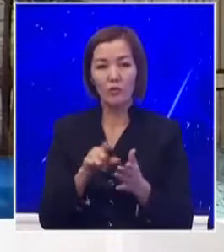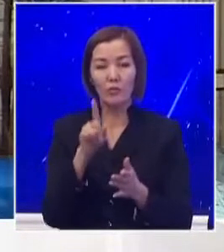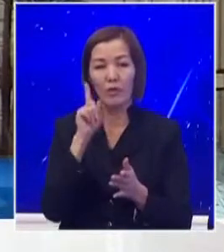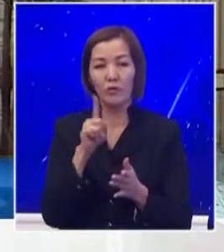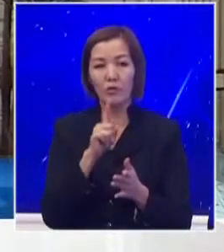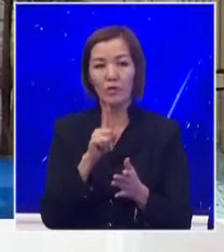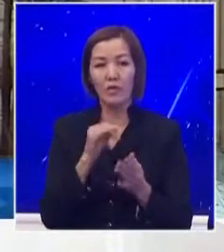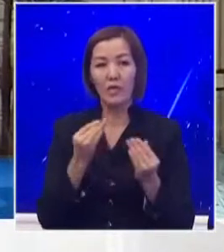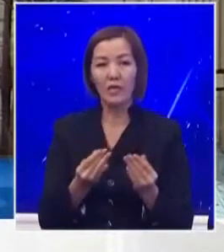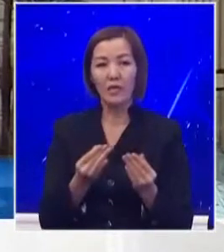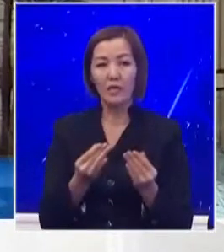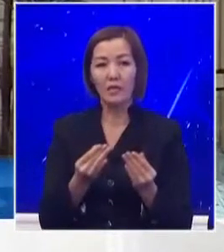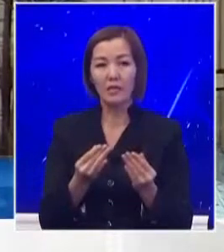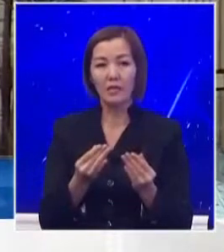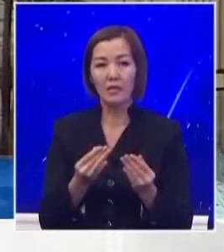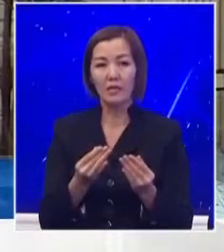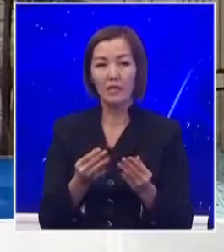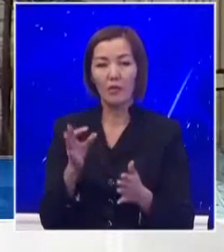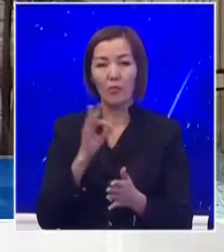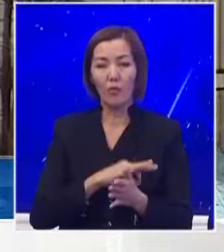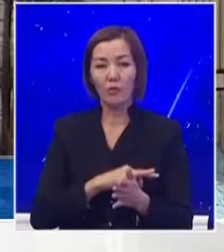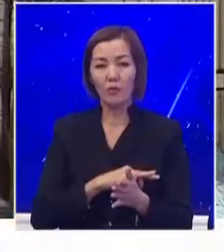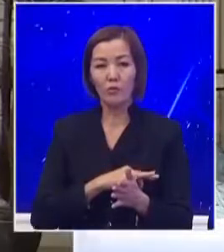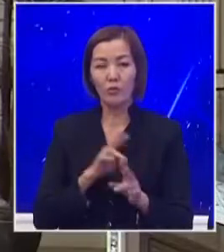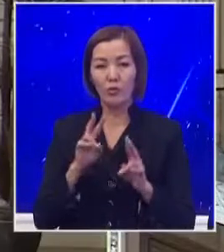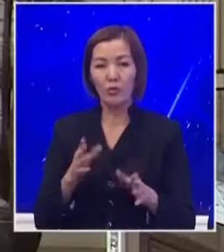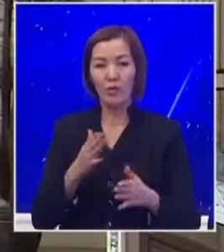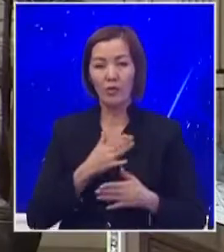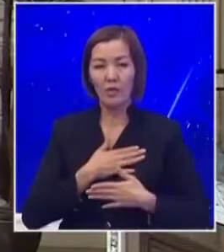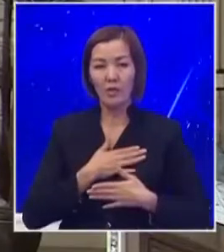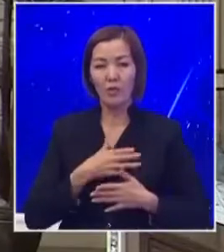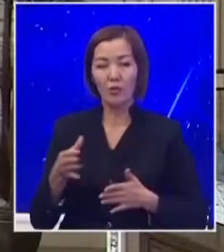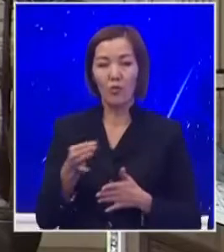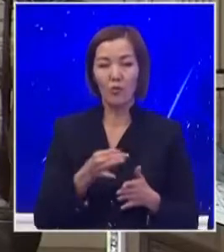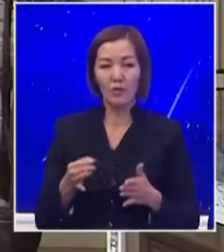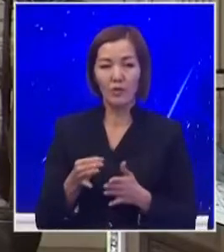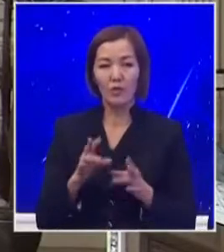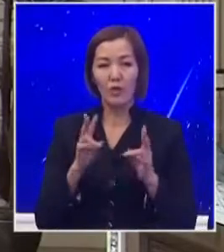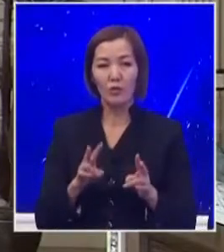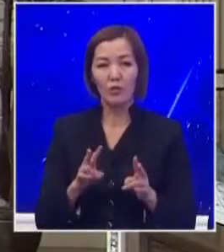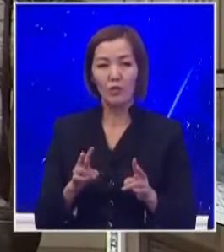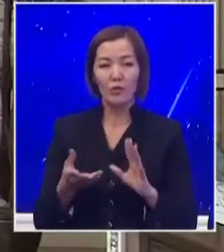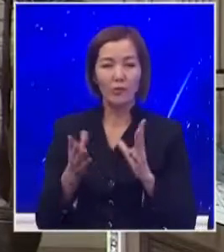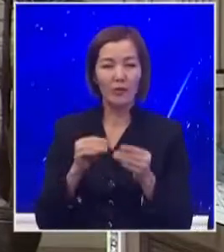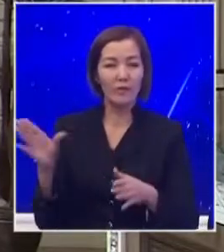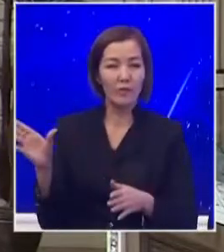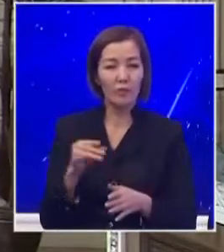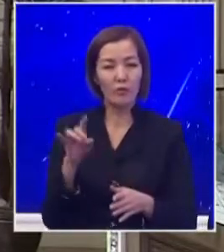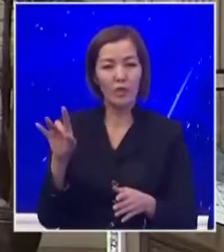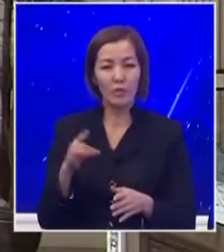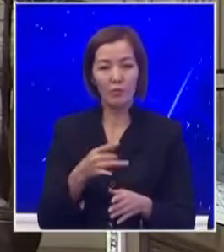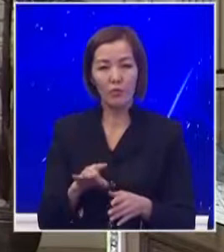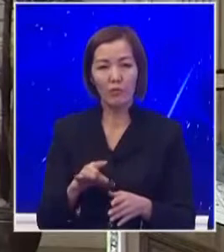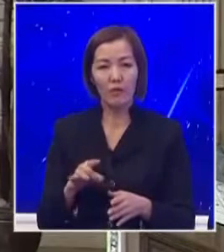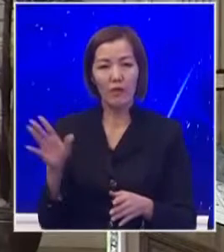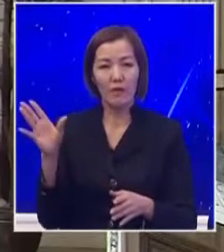молодежи. И сейчас они приносят пользу не только нашей области, но и всей республике. Трудятся во